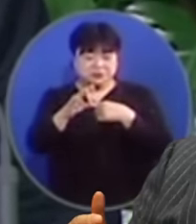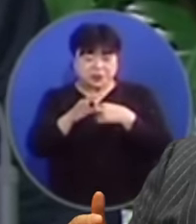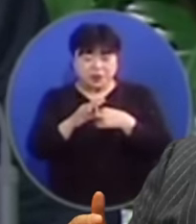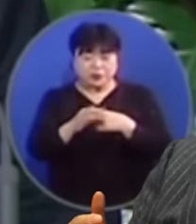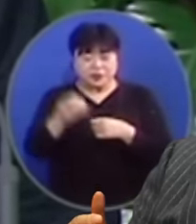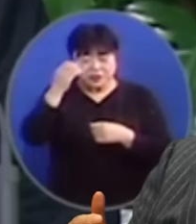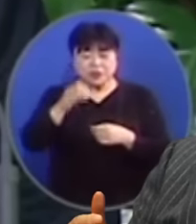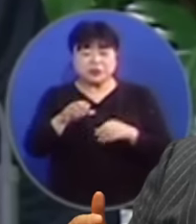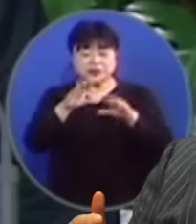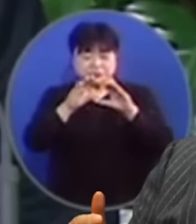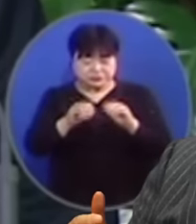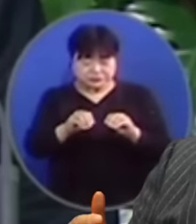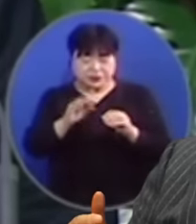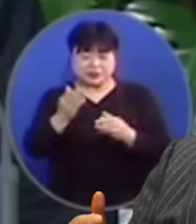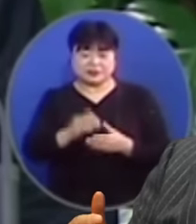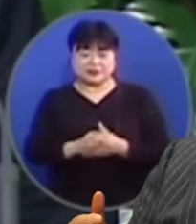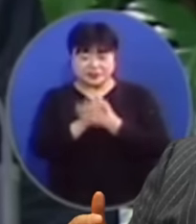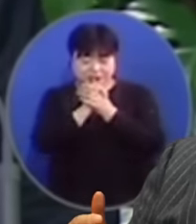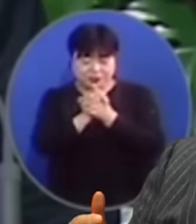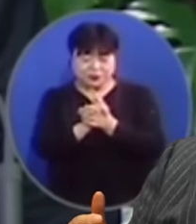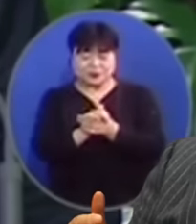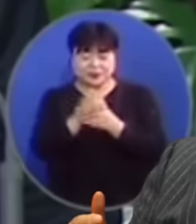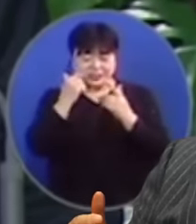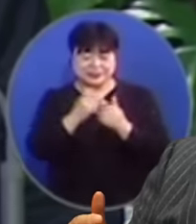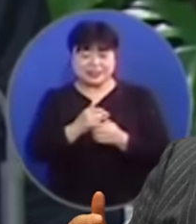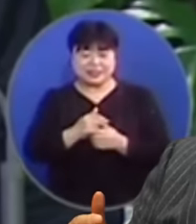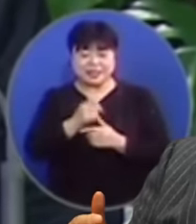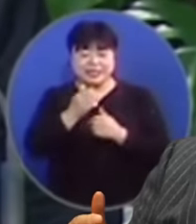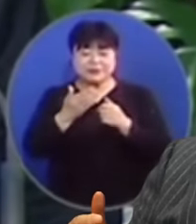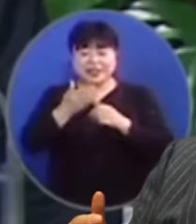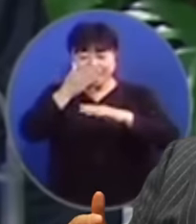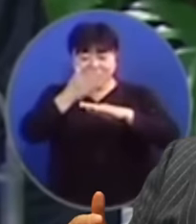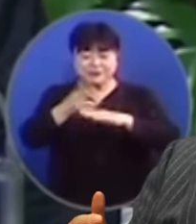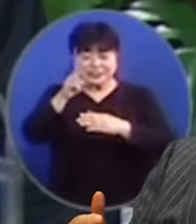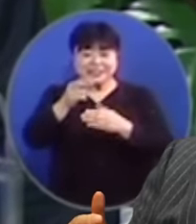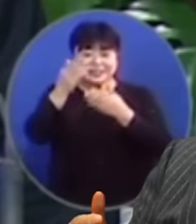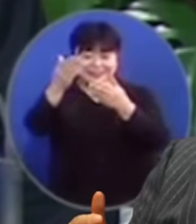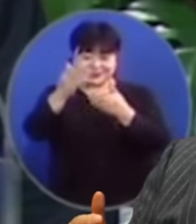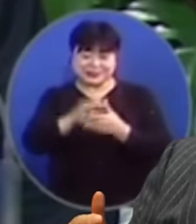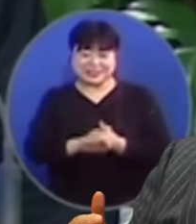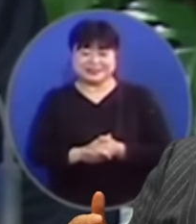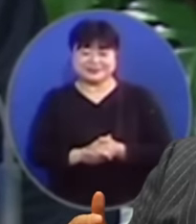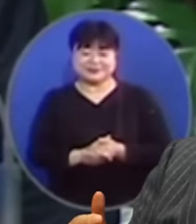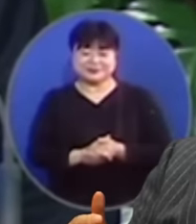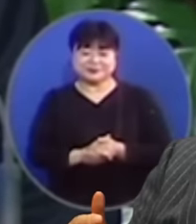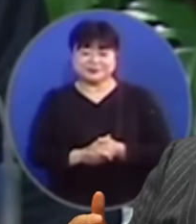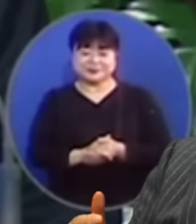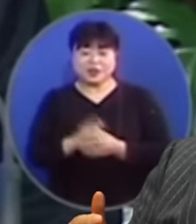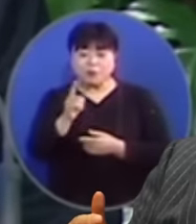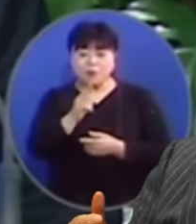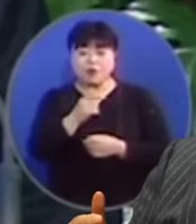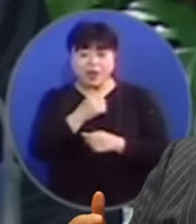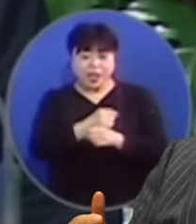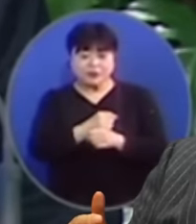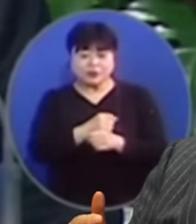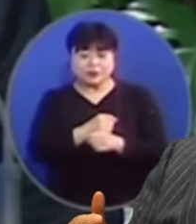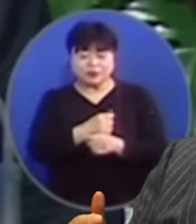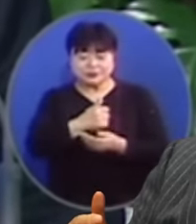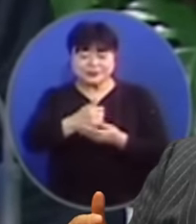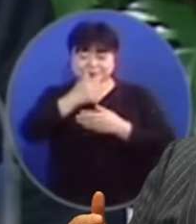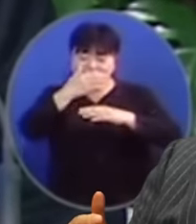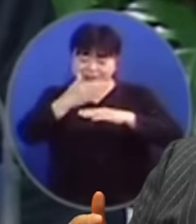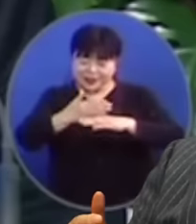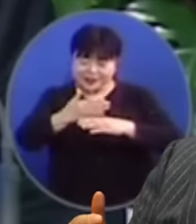곧 메말라버립니다. 기도는 항상 하는 감사와 찬양이 있습니다. 무엇을 해도 주님